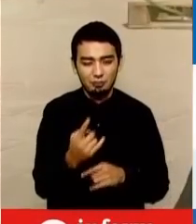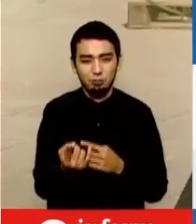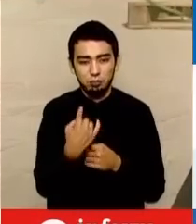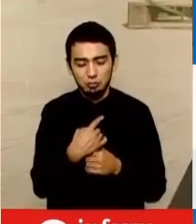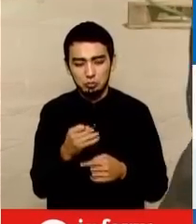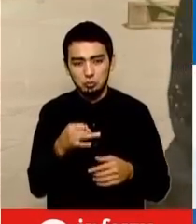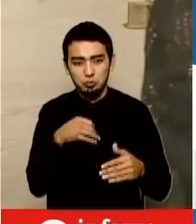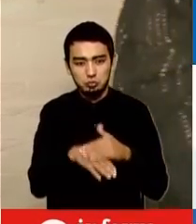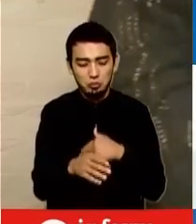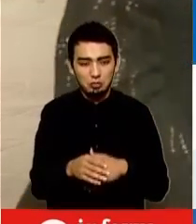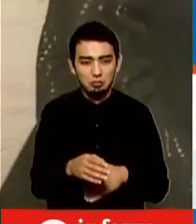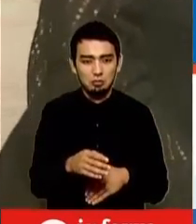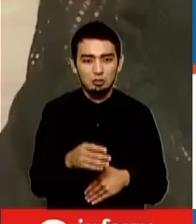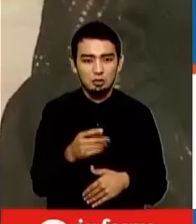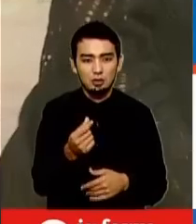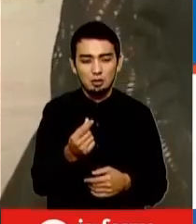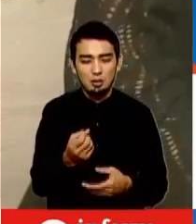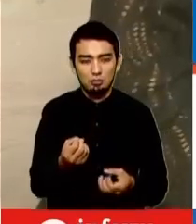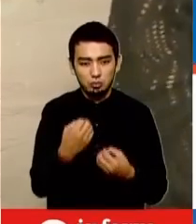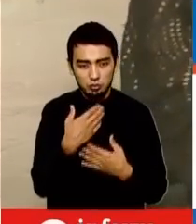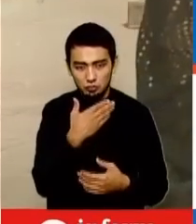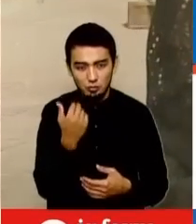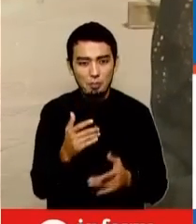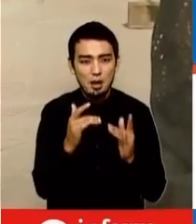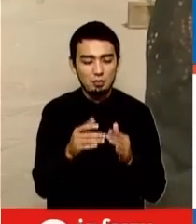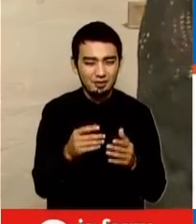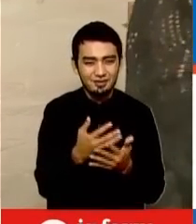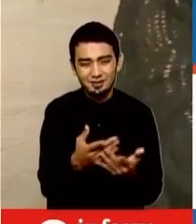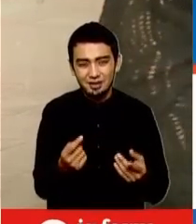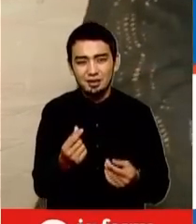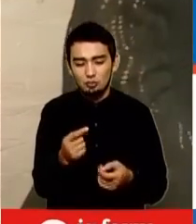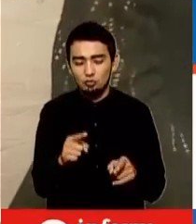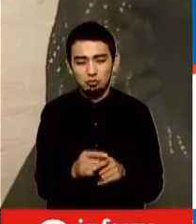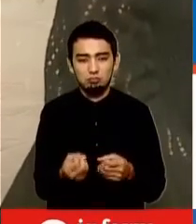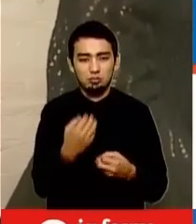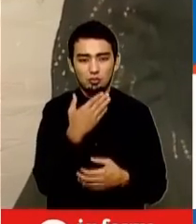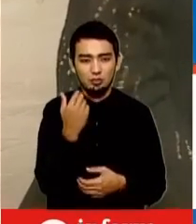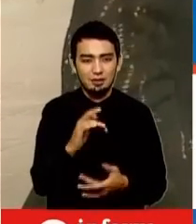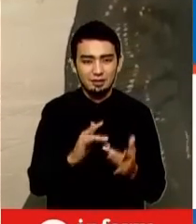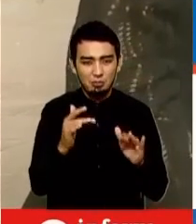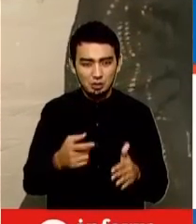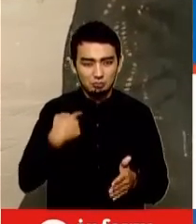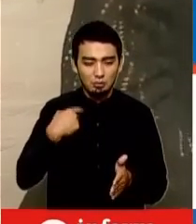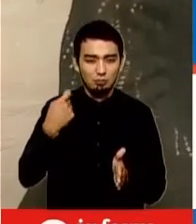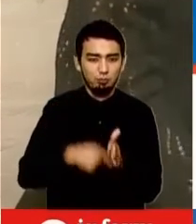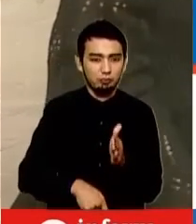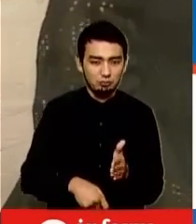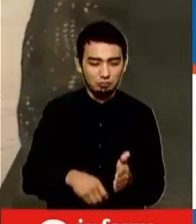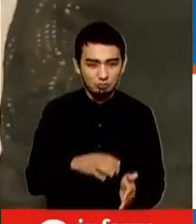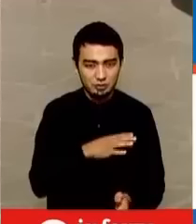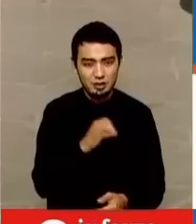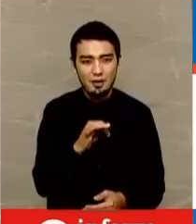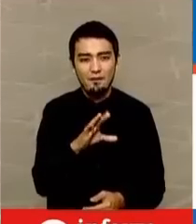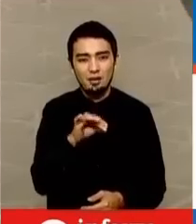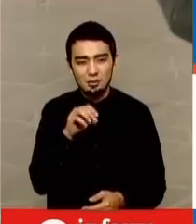ушел, не дал мне никакой мебель, даже денег, соцсетях заблокировал, даже